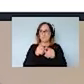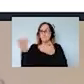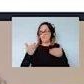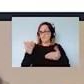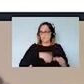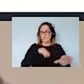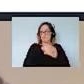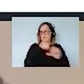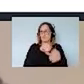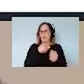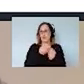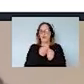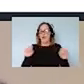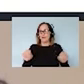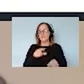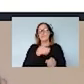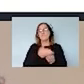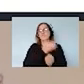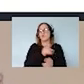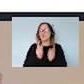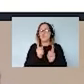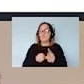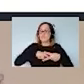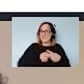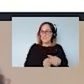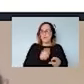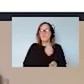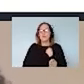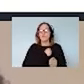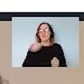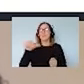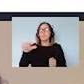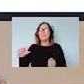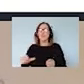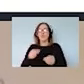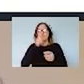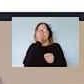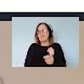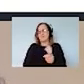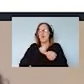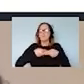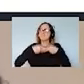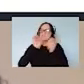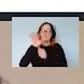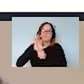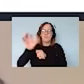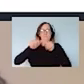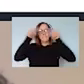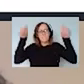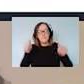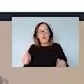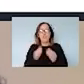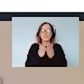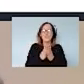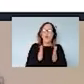do wcześniejszego, jak najszybszego zarejestrowania biblioteki. 1000 bibliotek prześlemy pakiety materiałów, plakaty,